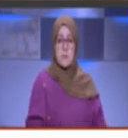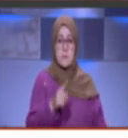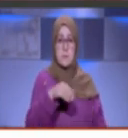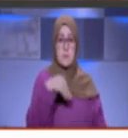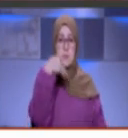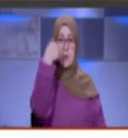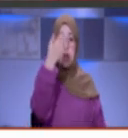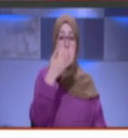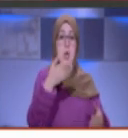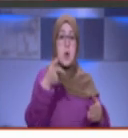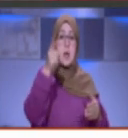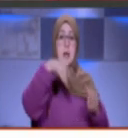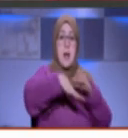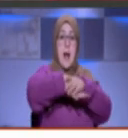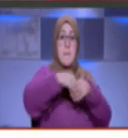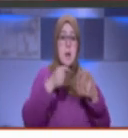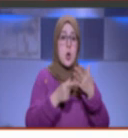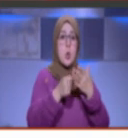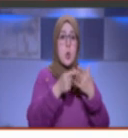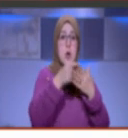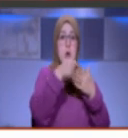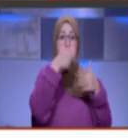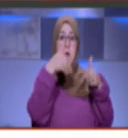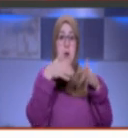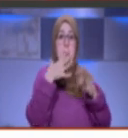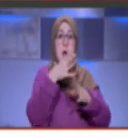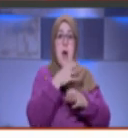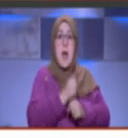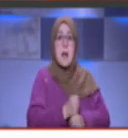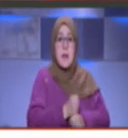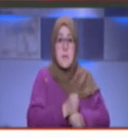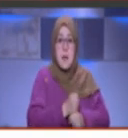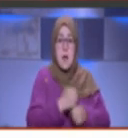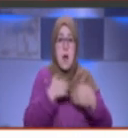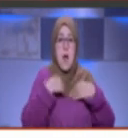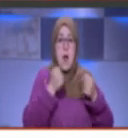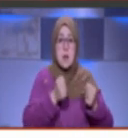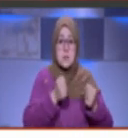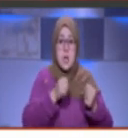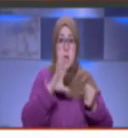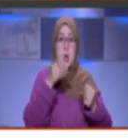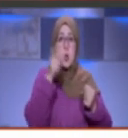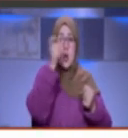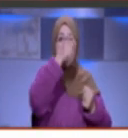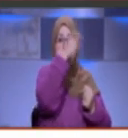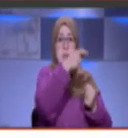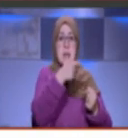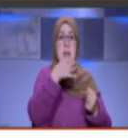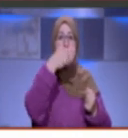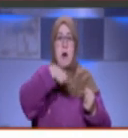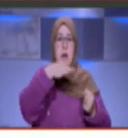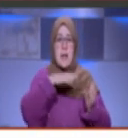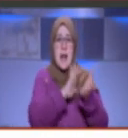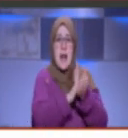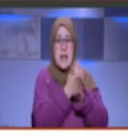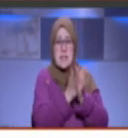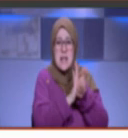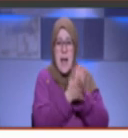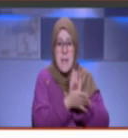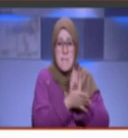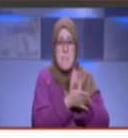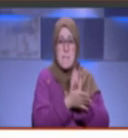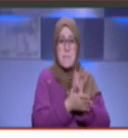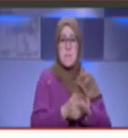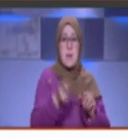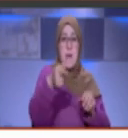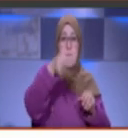التضامن الاجتماعي. 4000 مكتب بريد على مستوى الجمهورية تعمل على صرف المعاشات وفق نظام محدد